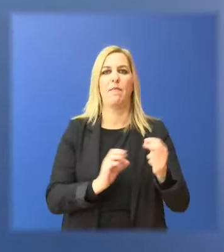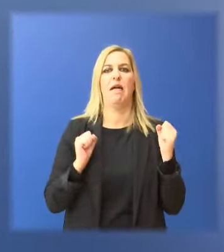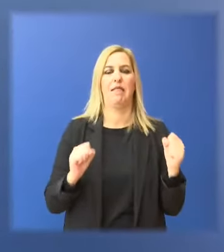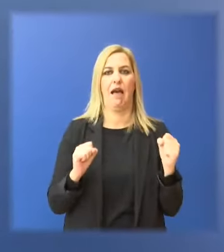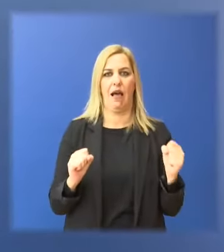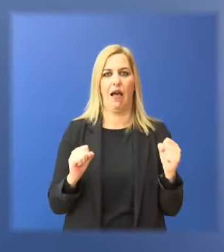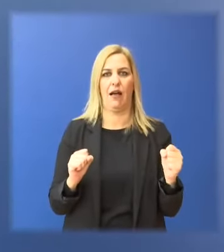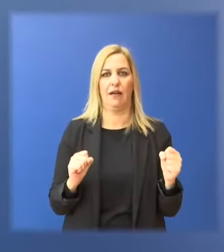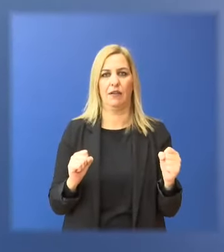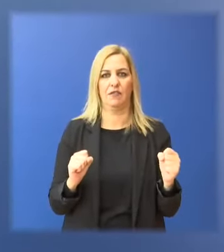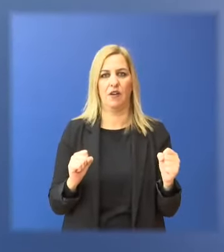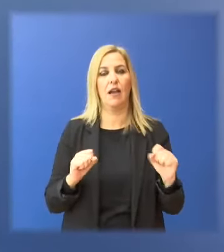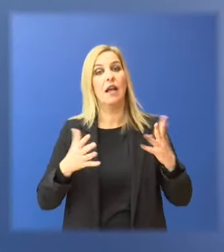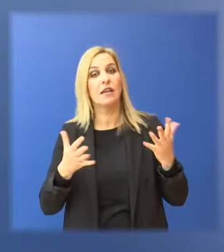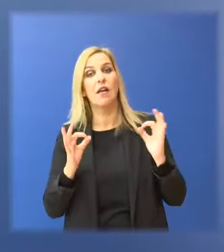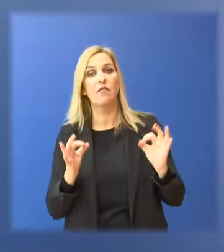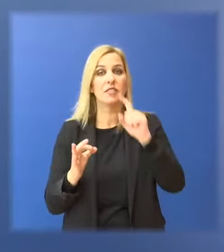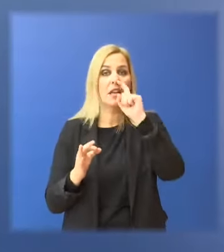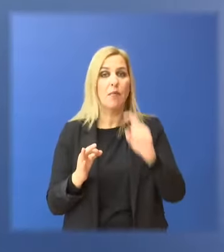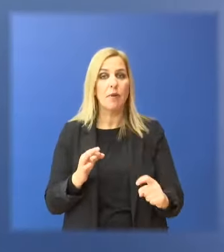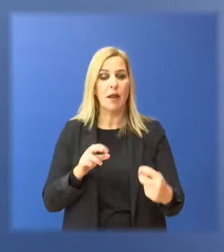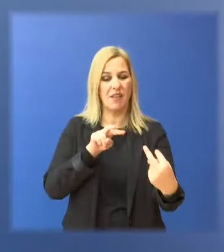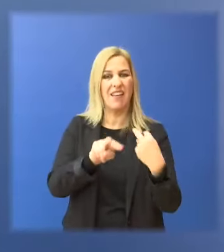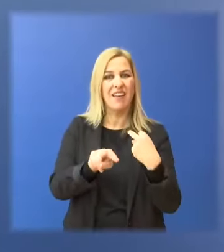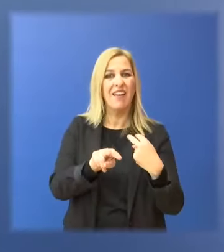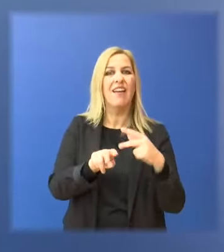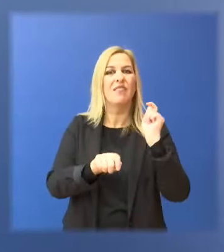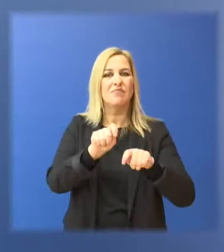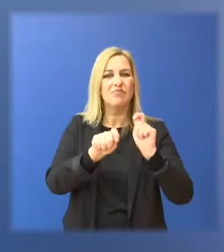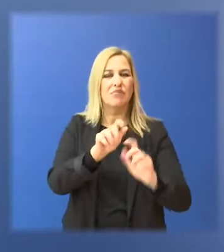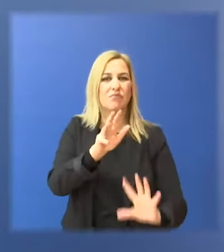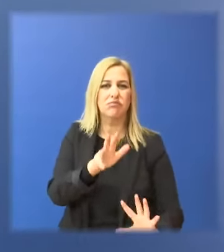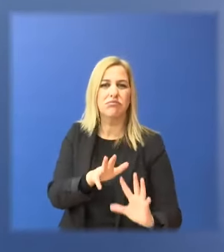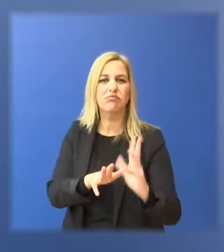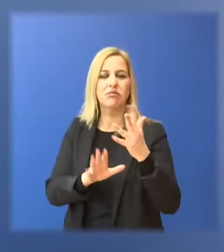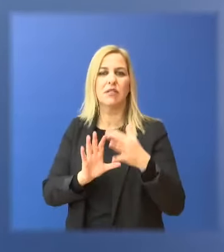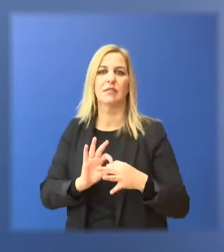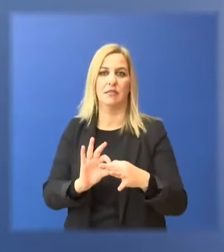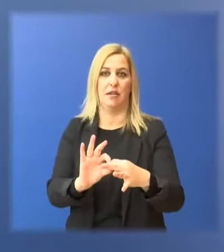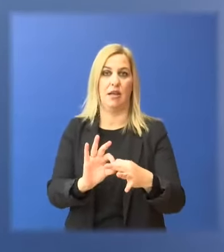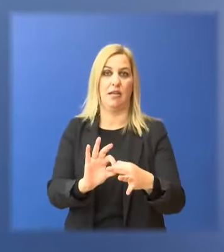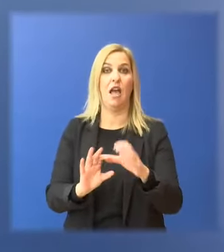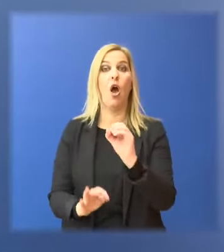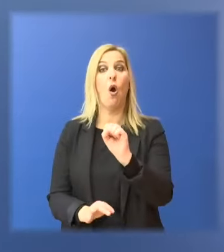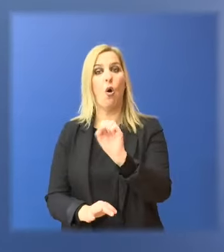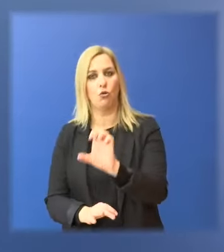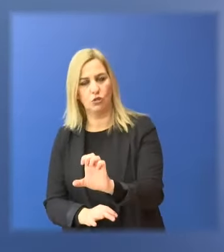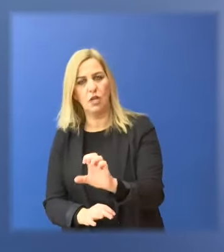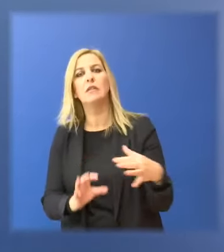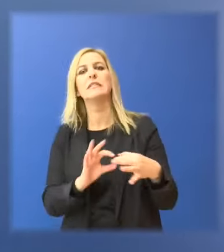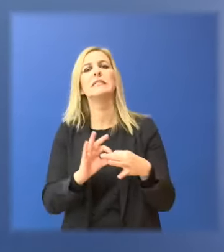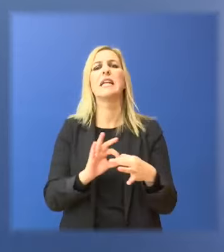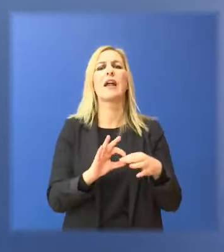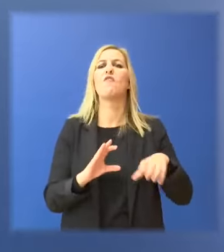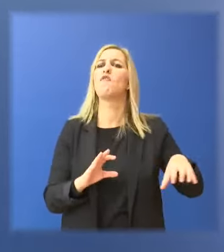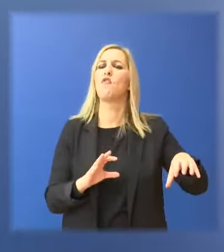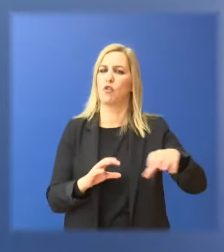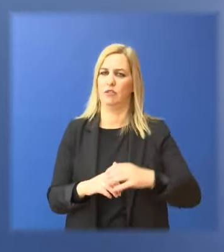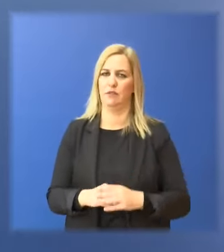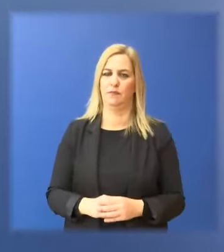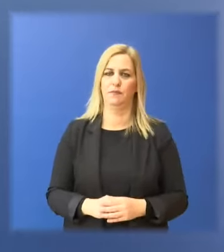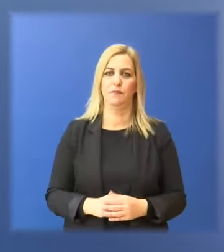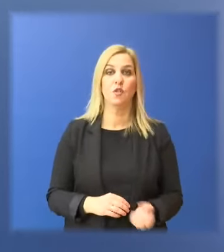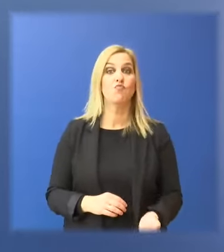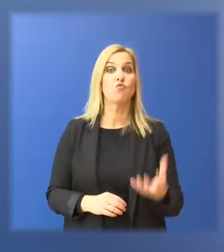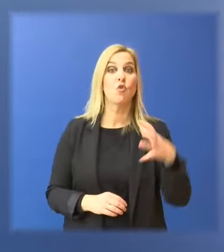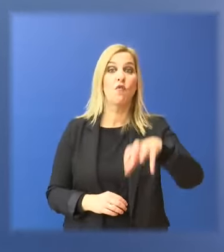ασφάλειας και συνεχούς βελτίωσης του σιδηροδρομικού δικτύου, συνεργαζόμενος με τους λοιπούς φορείς του τομέα. Οι αρμοδιότητες του